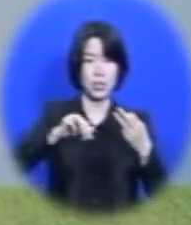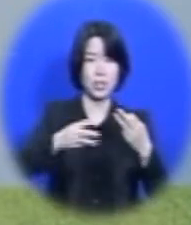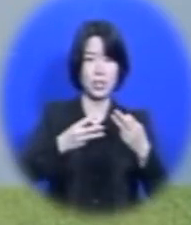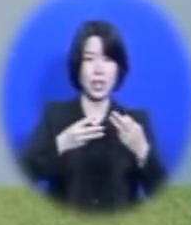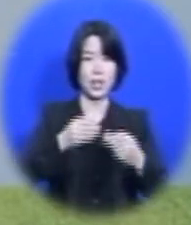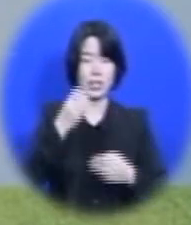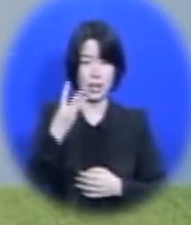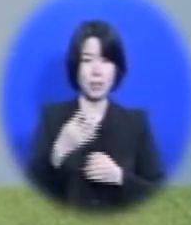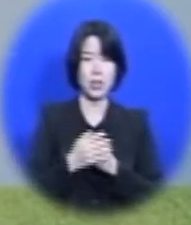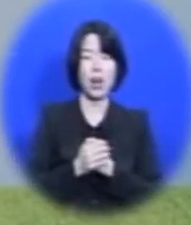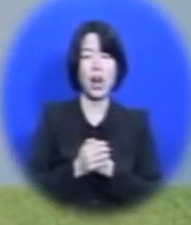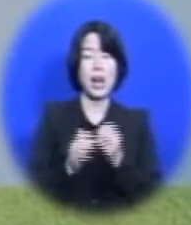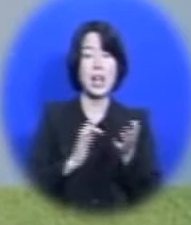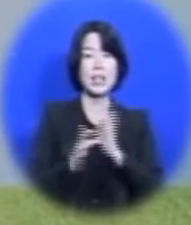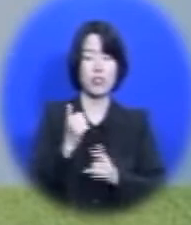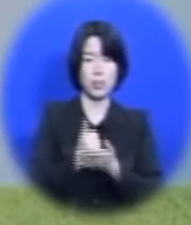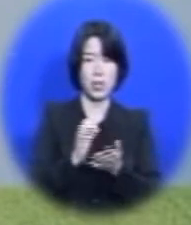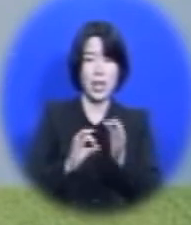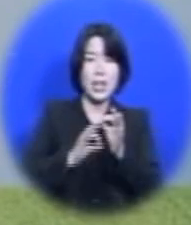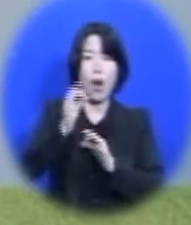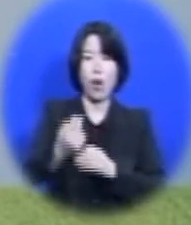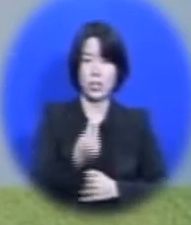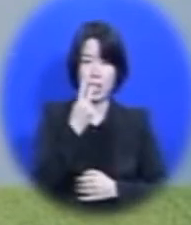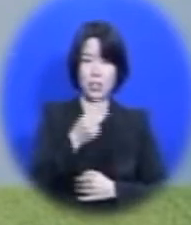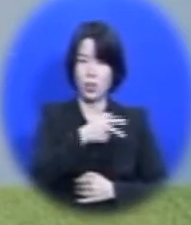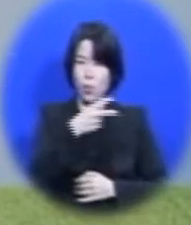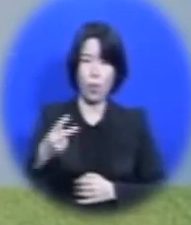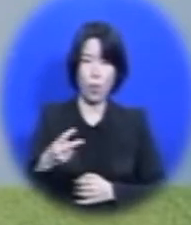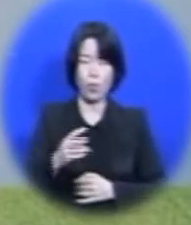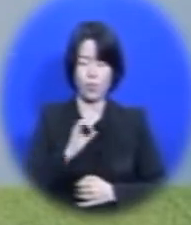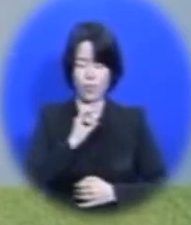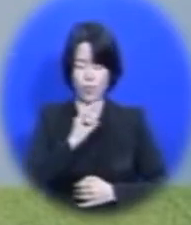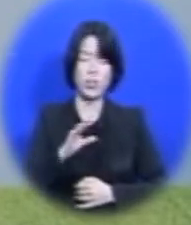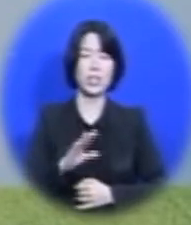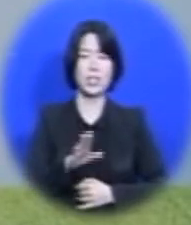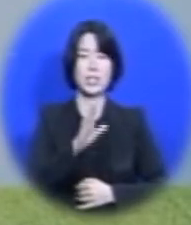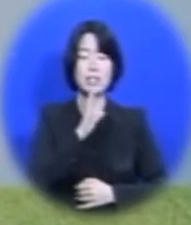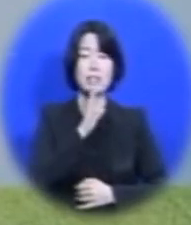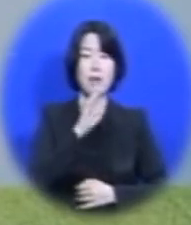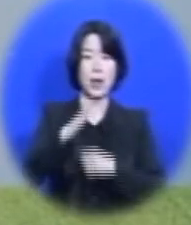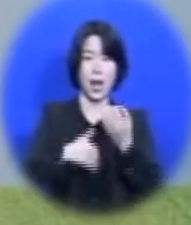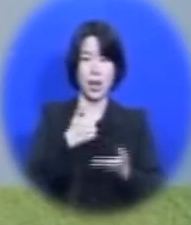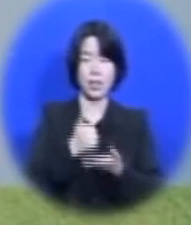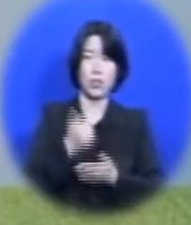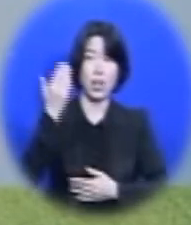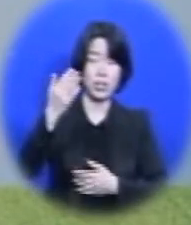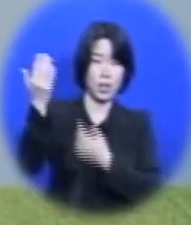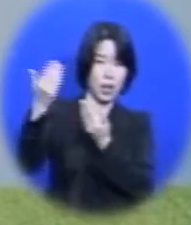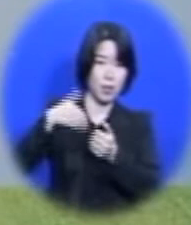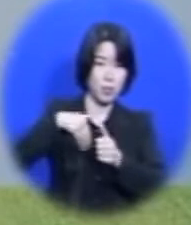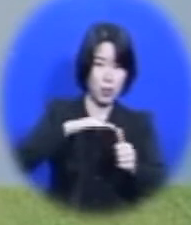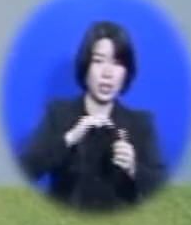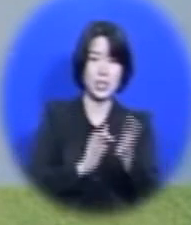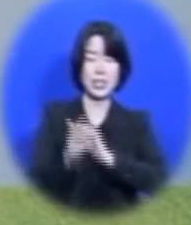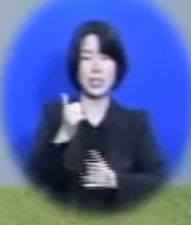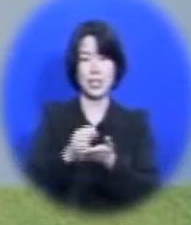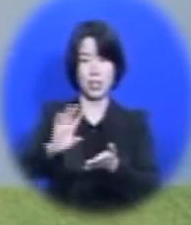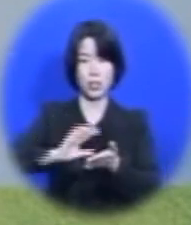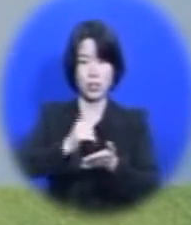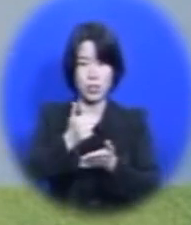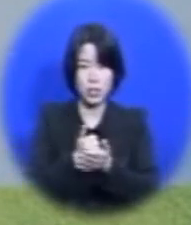예수님께서 말씀하시기를 영생은 곧 유일하신 참 하나님과 그가 보내신 자 예수